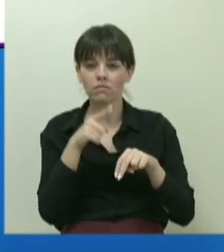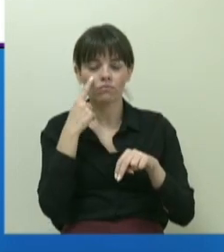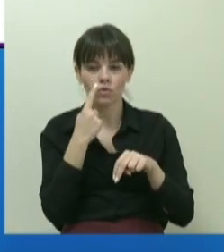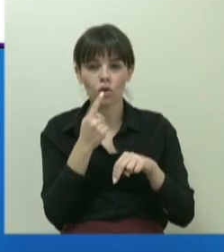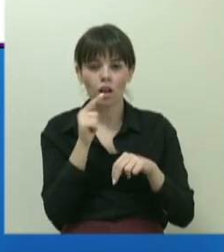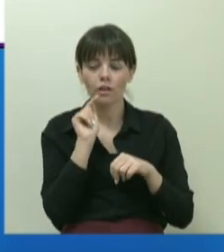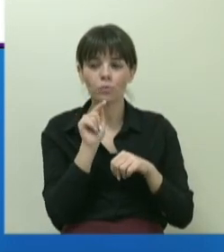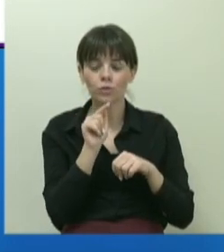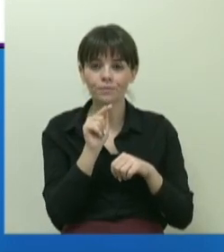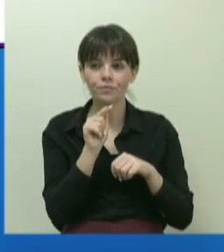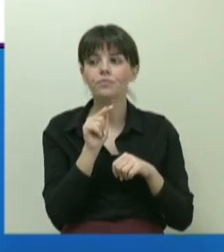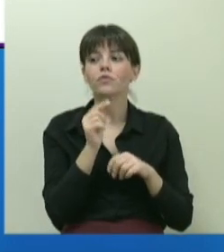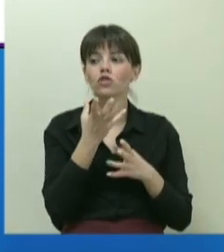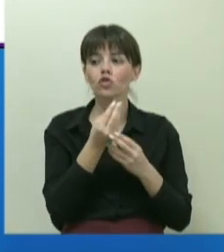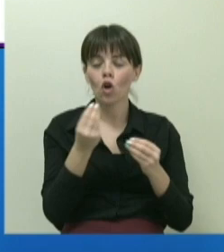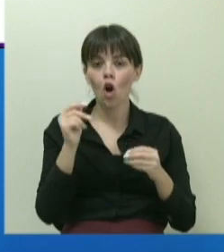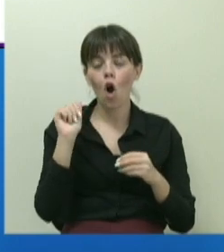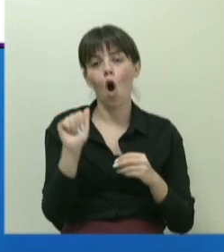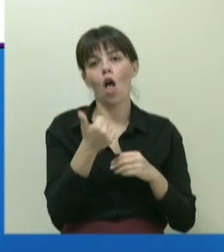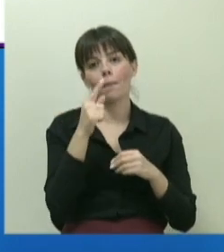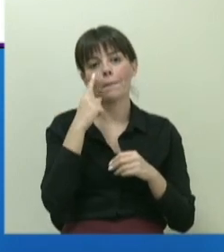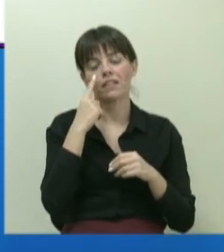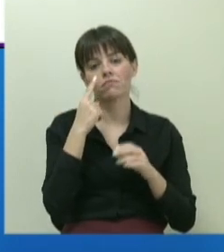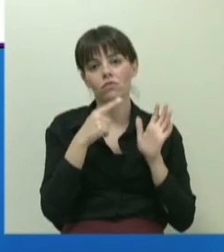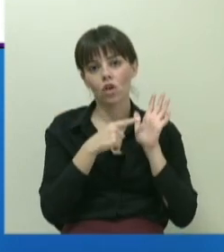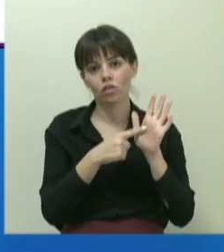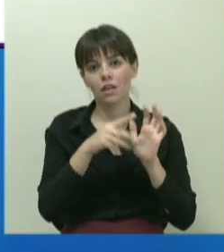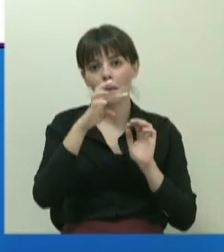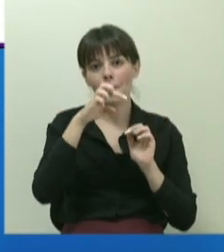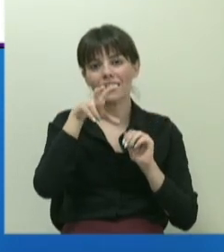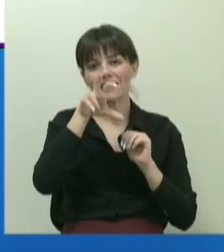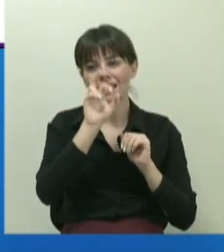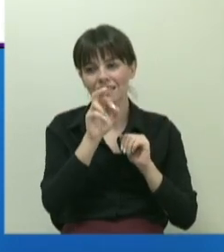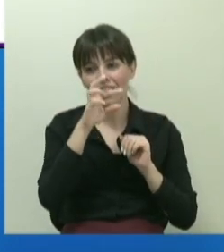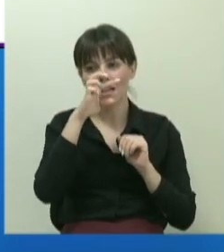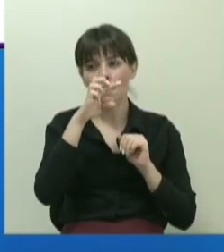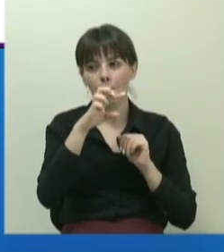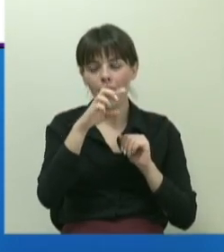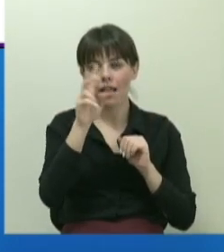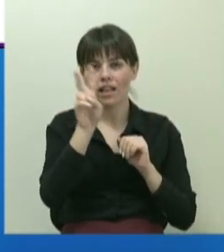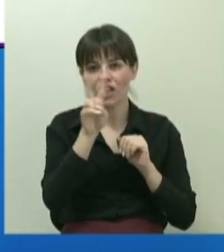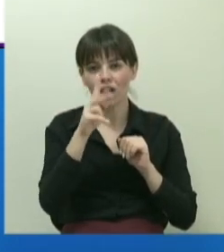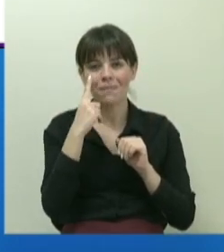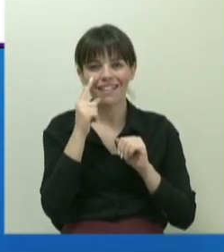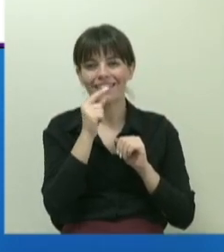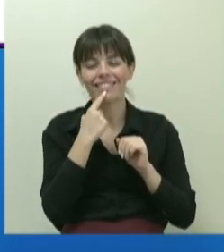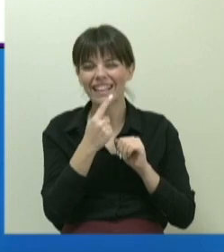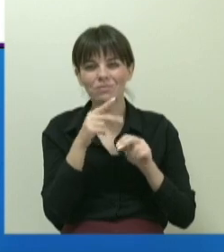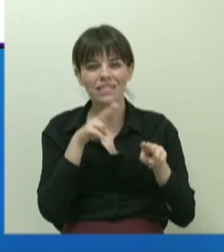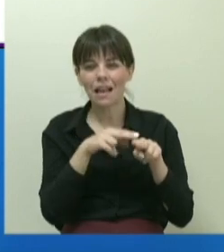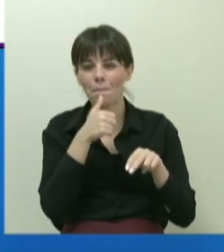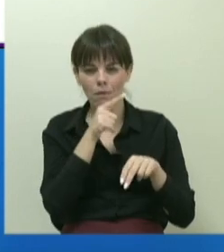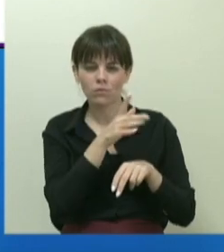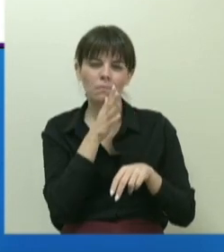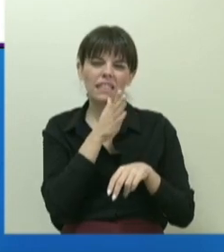bu şeydir, çok önemli bir göstergedir. P80, P20 rasus dediğimiz, Kerim Bey de bunu